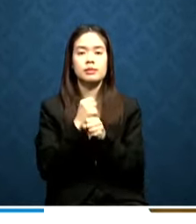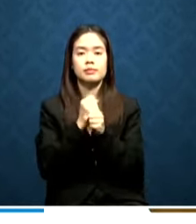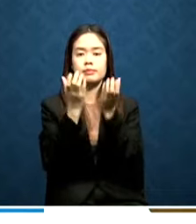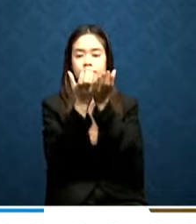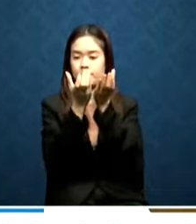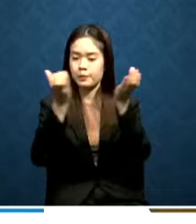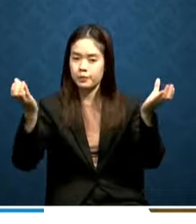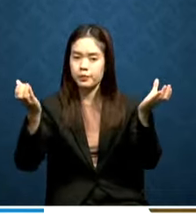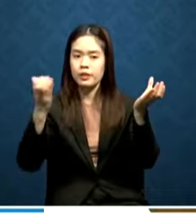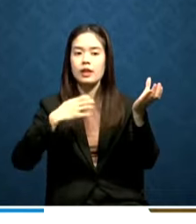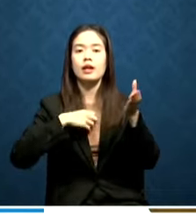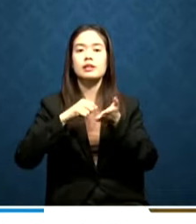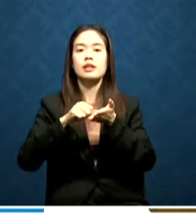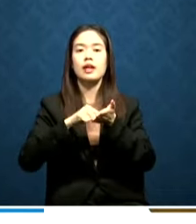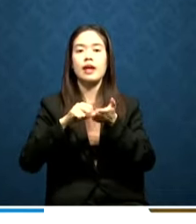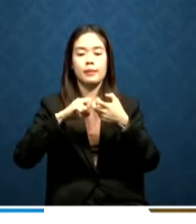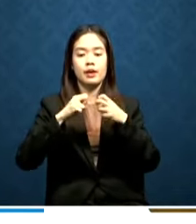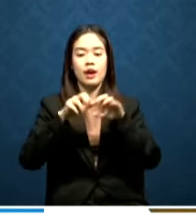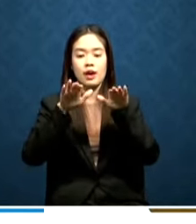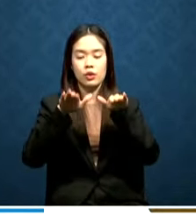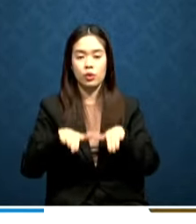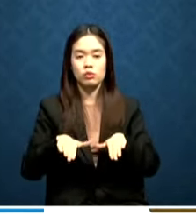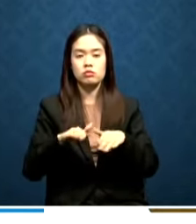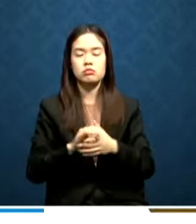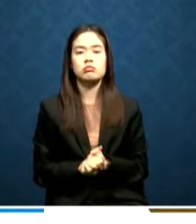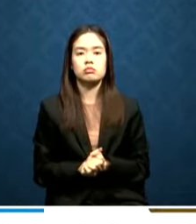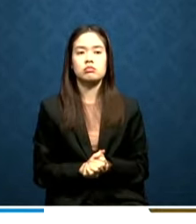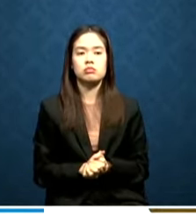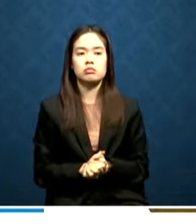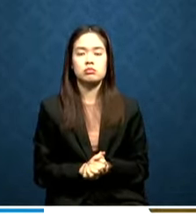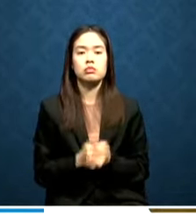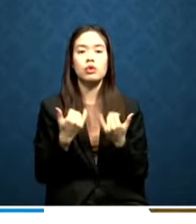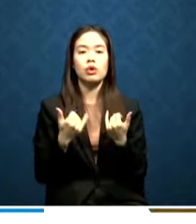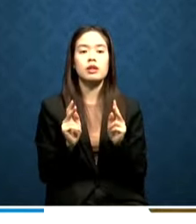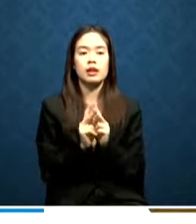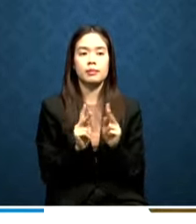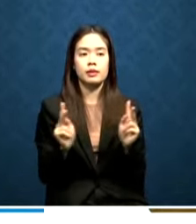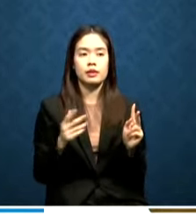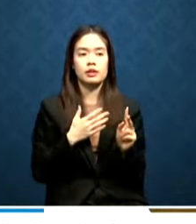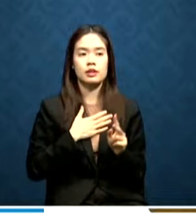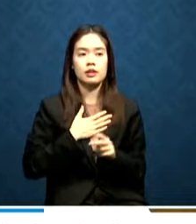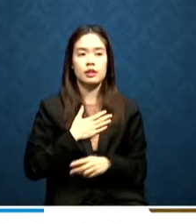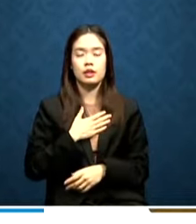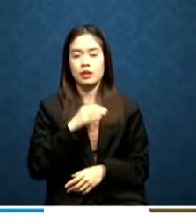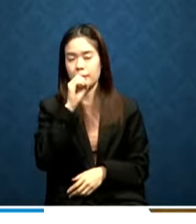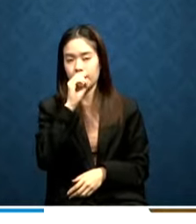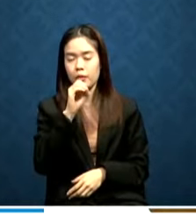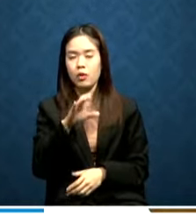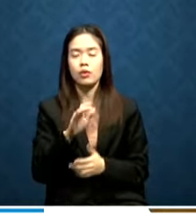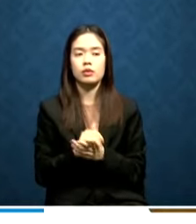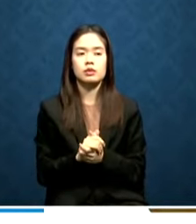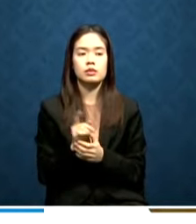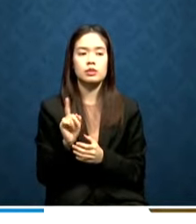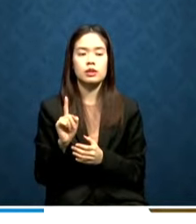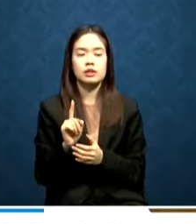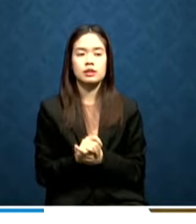ดแย้งกลายไปสร้างความขัดแย้งเพิ่มเลยมีมติอย่างนี้คณะกรรมการเนี่ยผมเองก็สงวนคำแปรยติไว้เหมือน